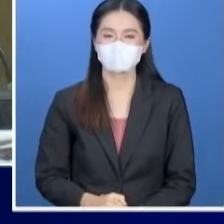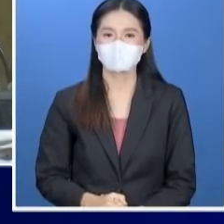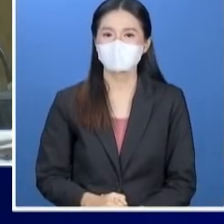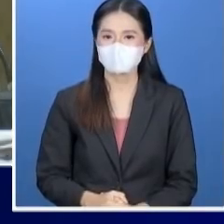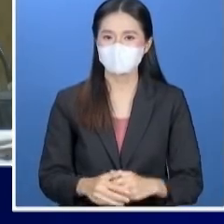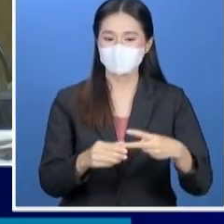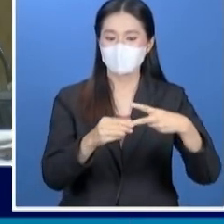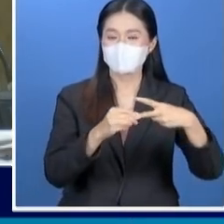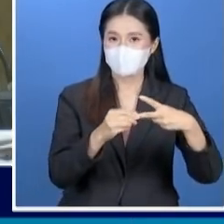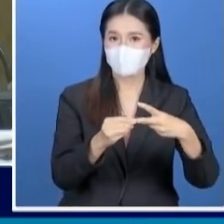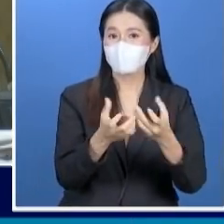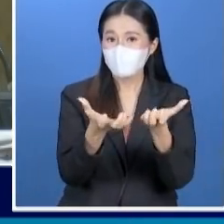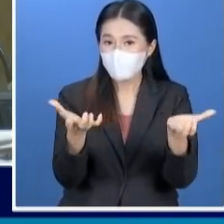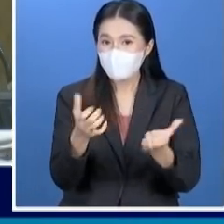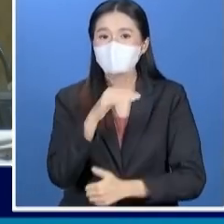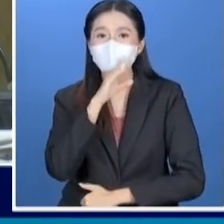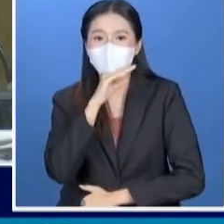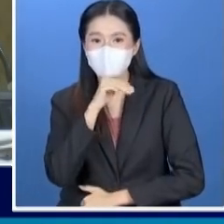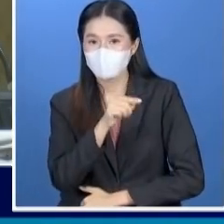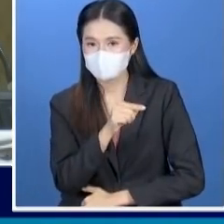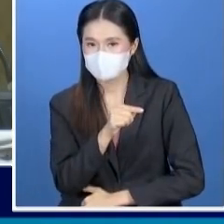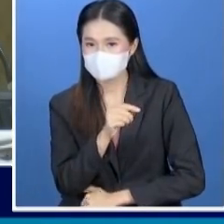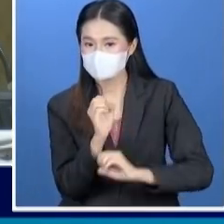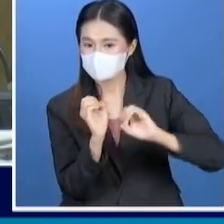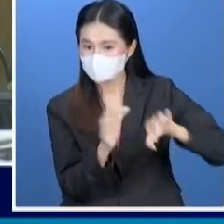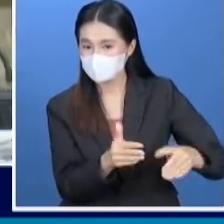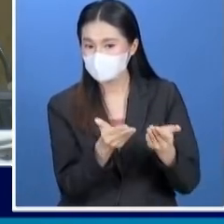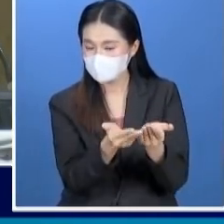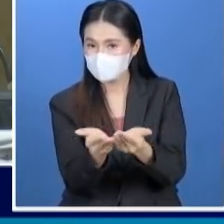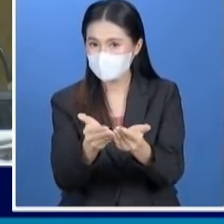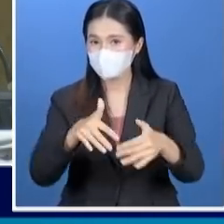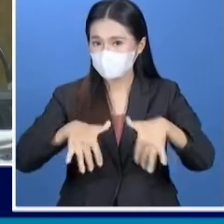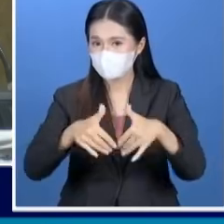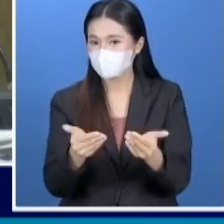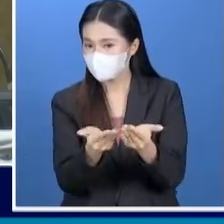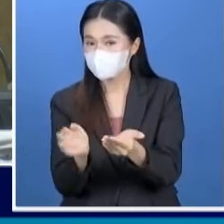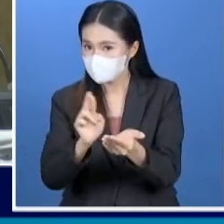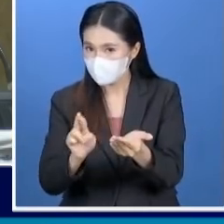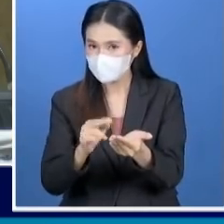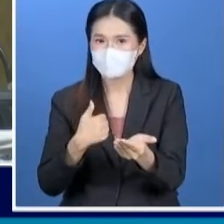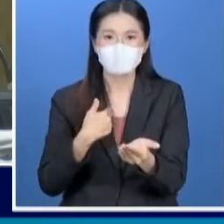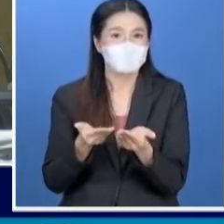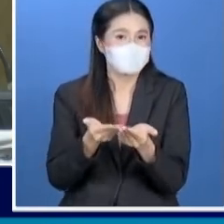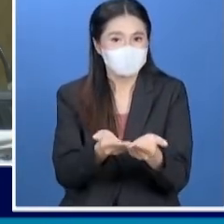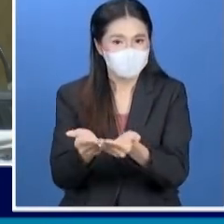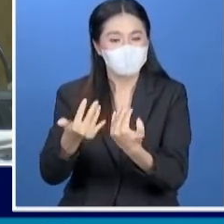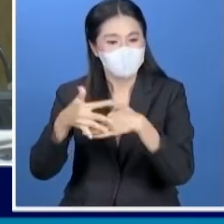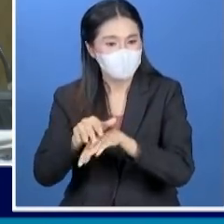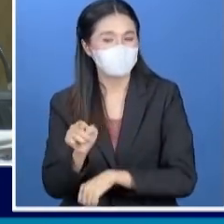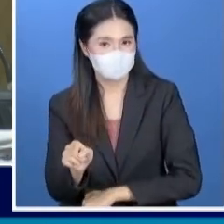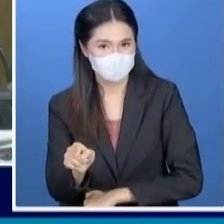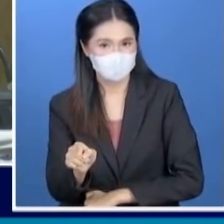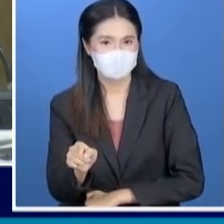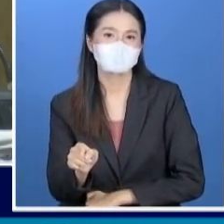2ทิ้งสิ่งของปฏิกูลใดๆลงในแม่น้ำอันเป็นทางสัญจรของประชาชนหรือที่ประชาชนใช้ประโยชน์ร่วมกัน